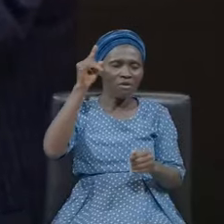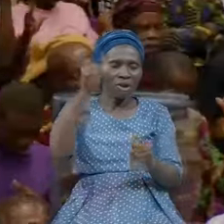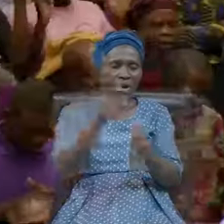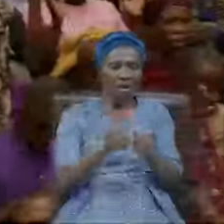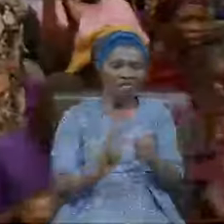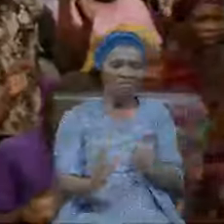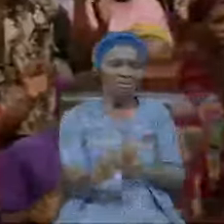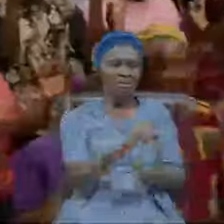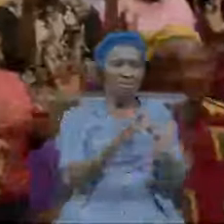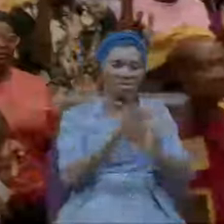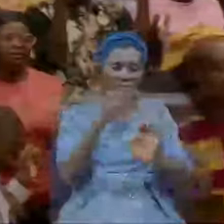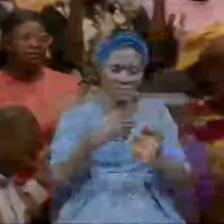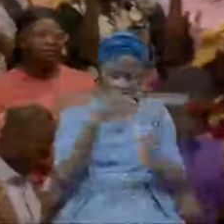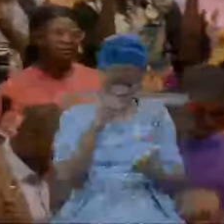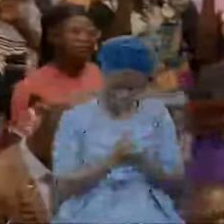Jésus-Christ.